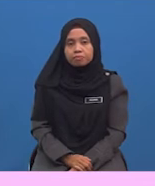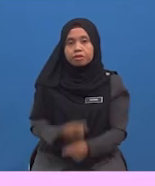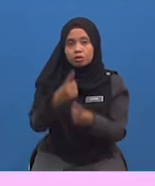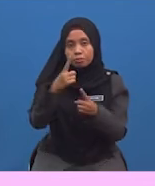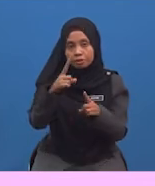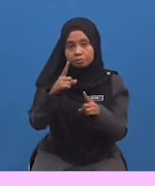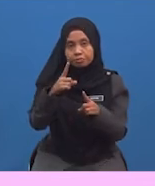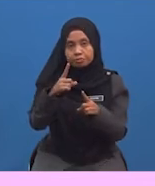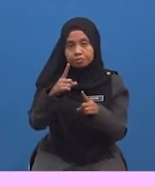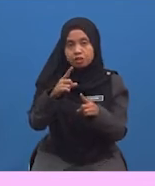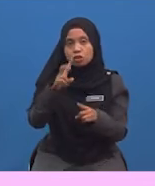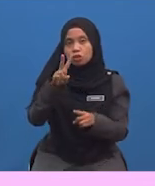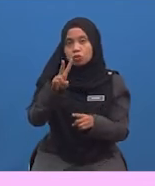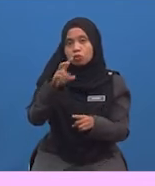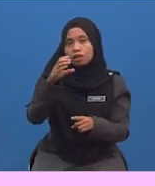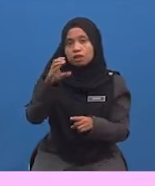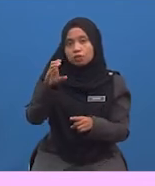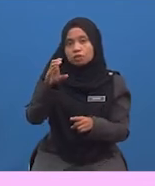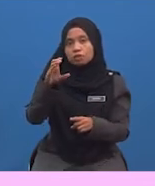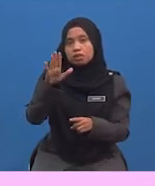jawapannya ialah